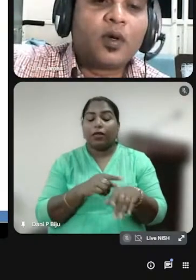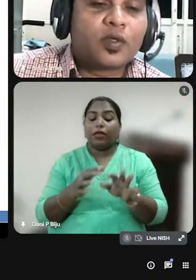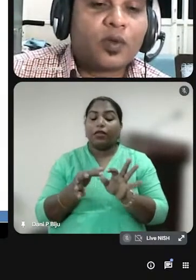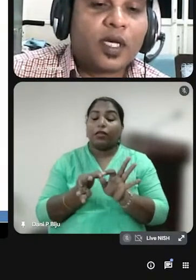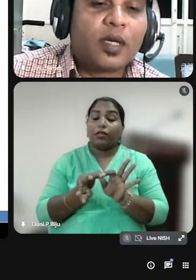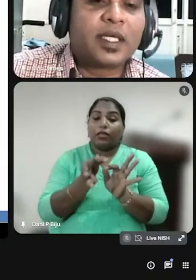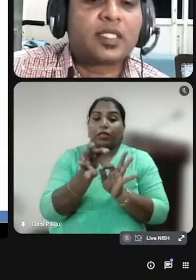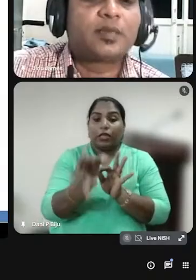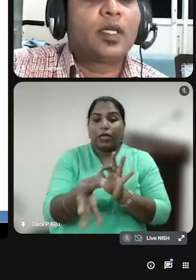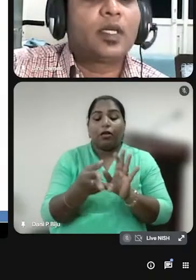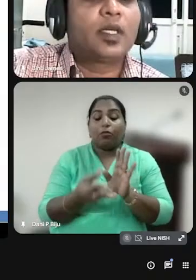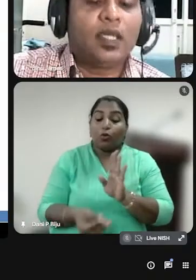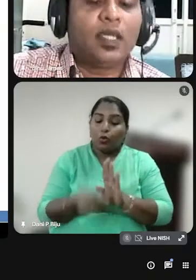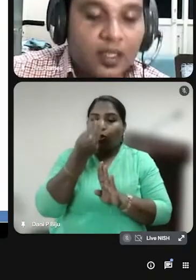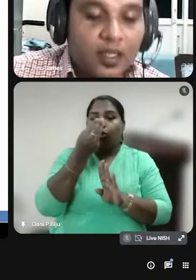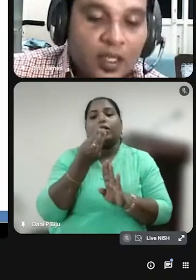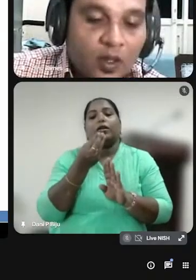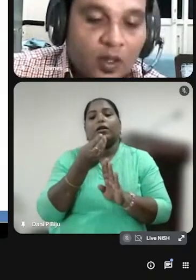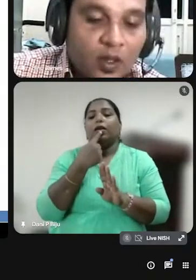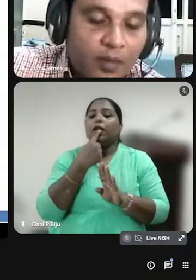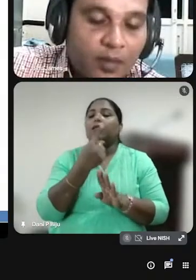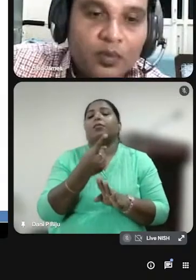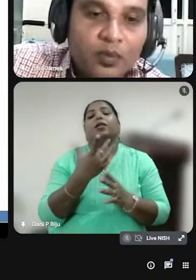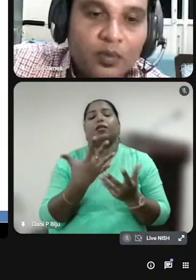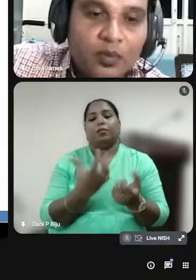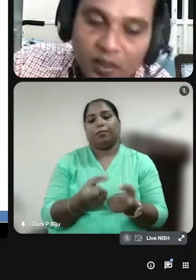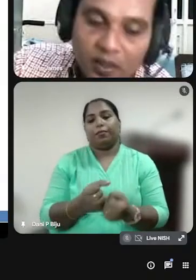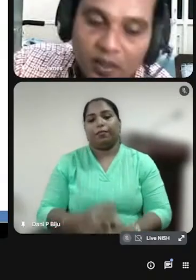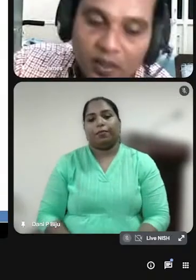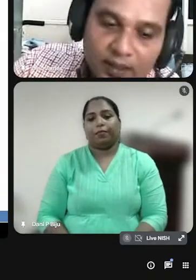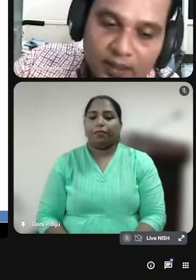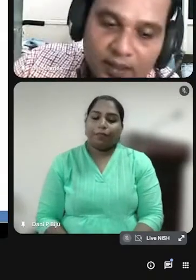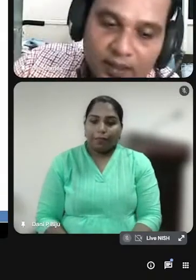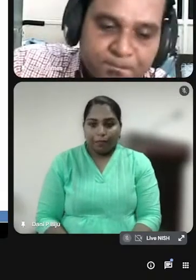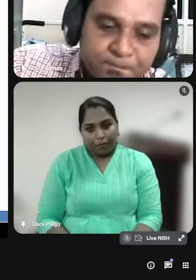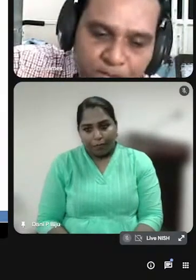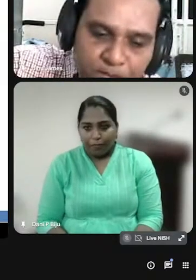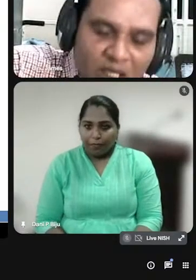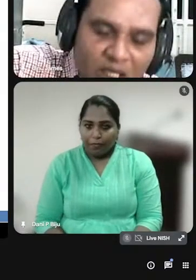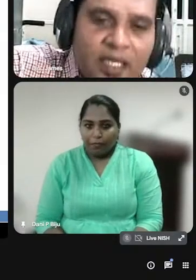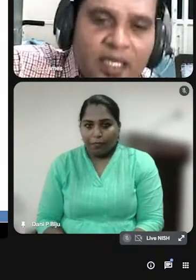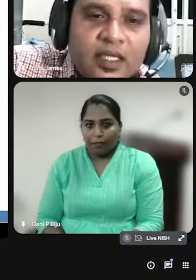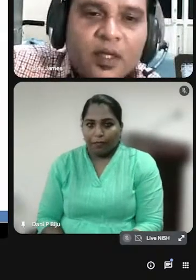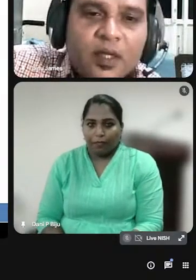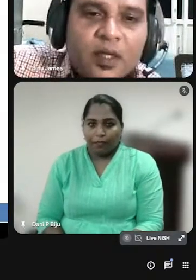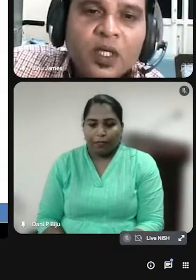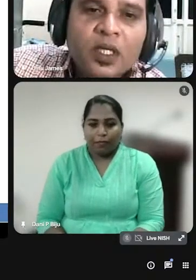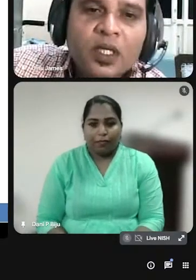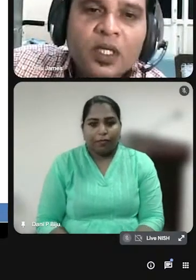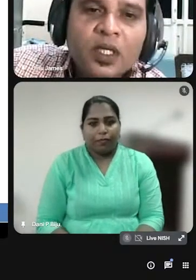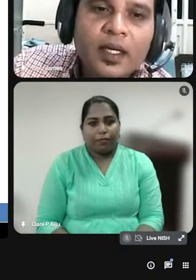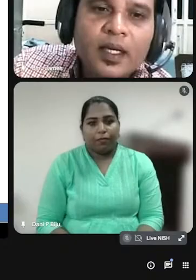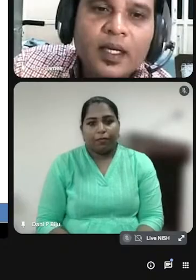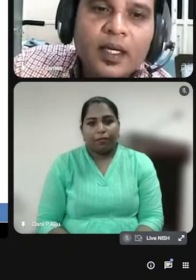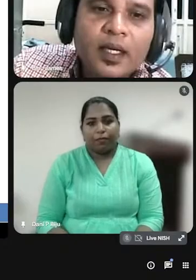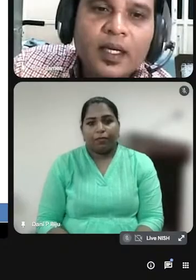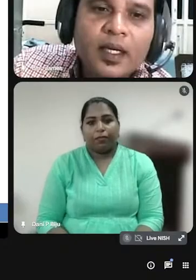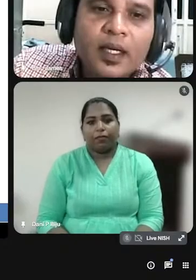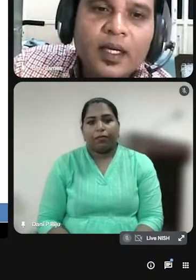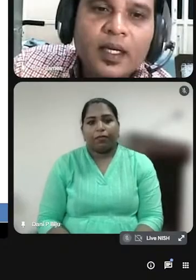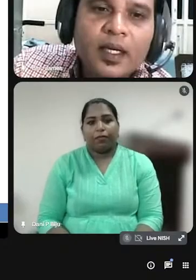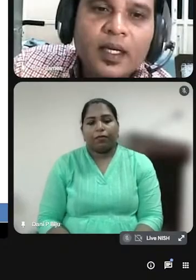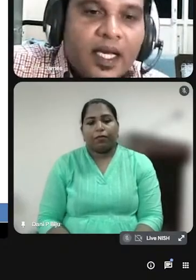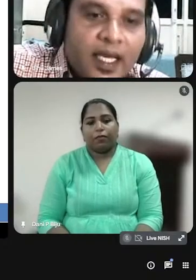നമുക്ക് കുറച്ചും കൂടെ മെച്ചപ്പെട്ട രീതിയിലേക്ക് കൊണ്ടുവരാൻ പറ്റുന്നതാണ് അടുത്തത്. ഞാൻ നേരത്തെ പറഞ്ഞു, നമ്മുടെ